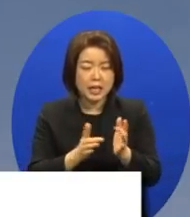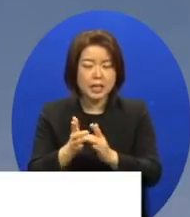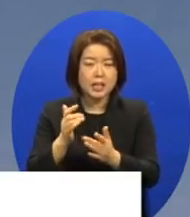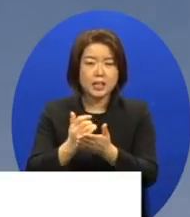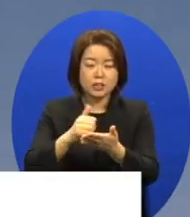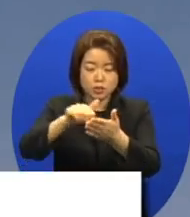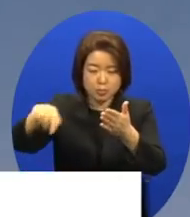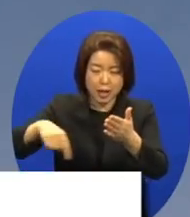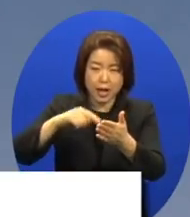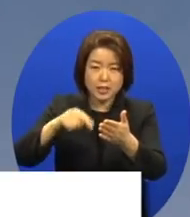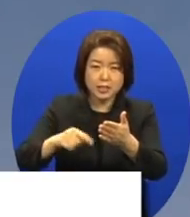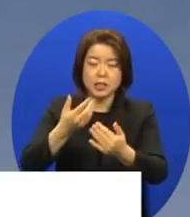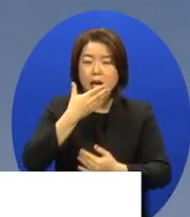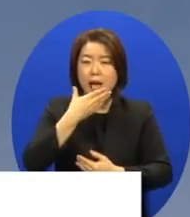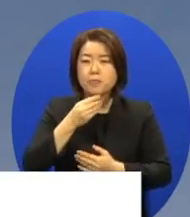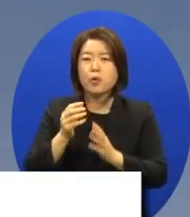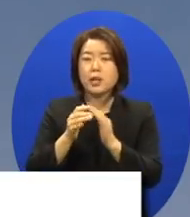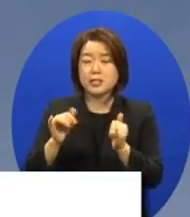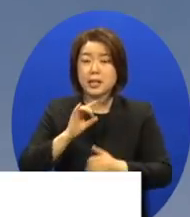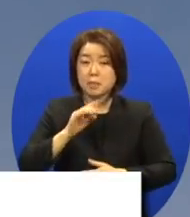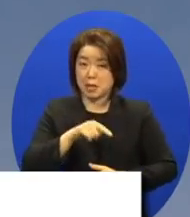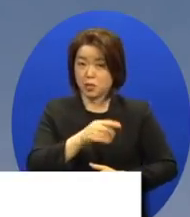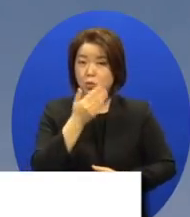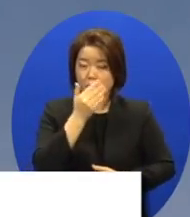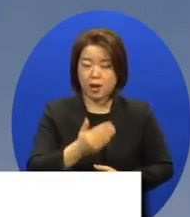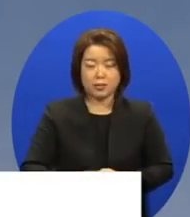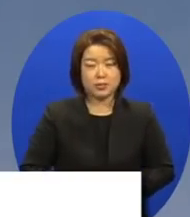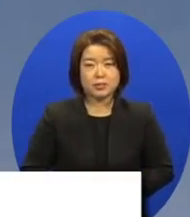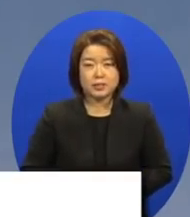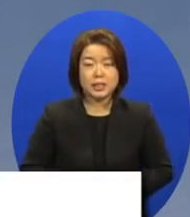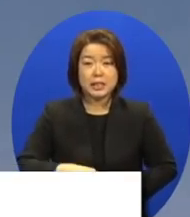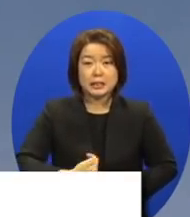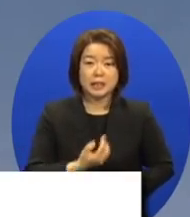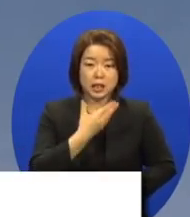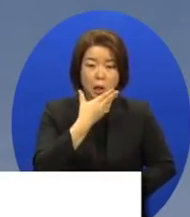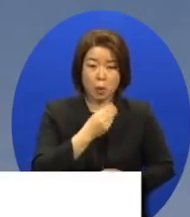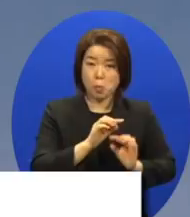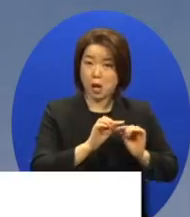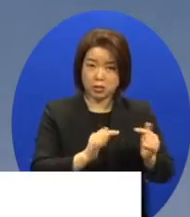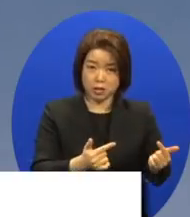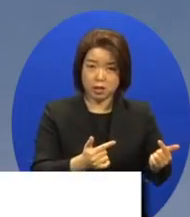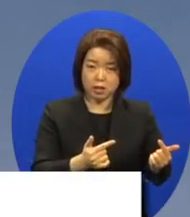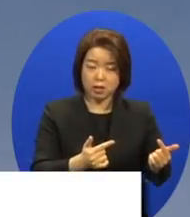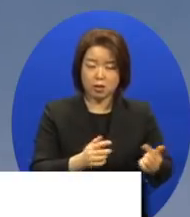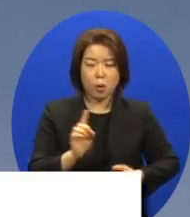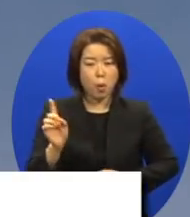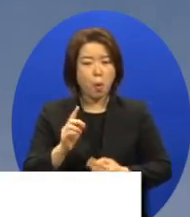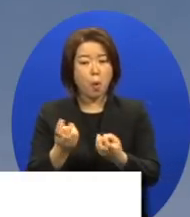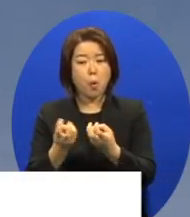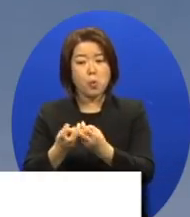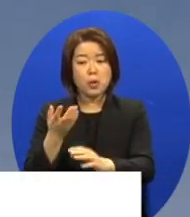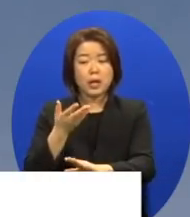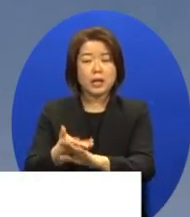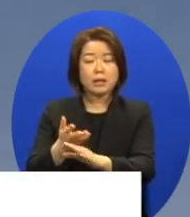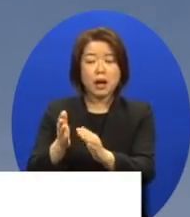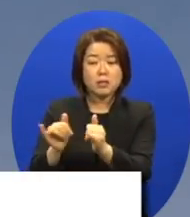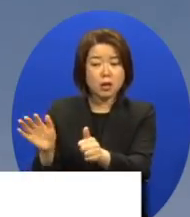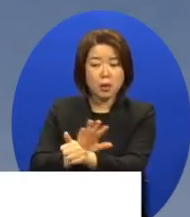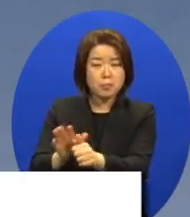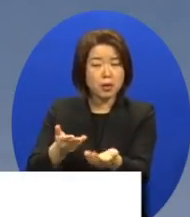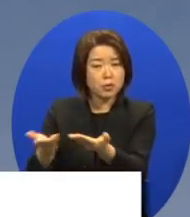행복한 자만이 할 수 있는 일입니다 자기가 행복하지 않은데 어떻게 다른 사람을 배려할 수